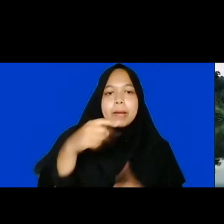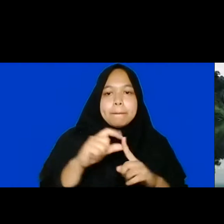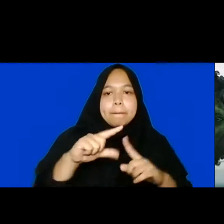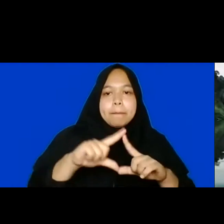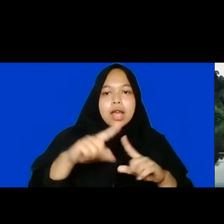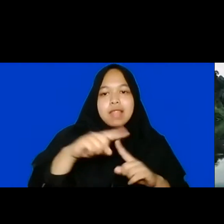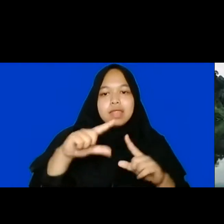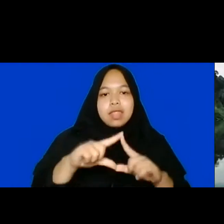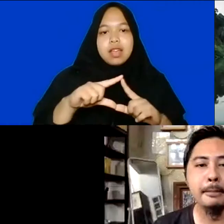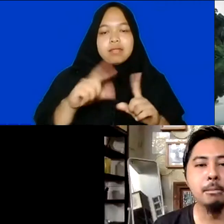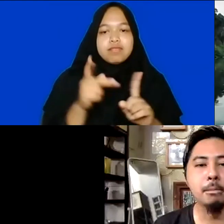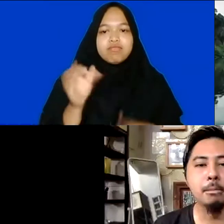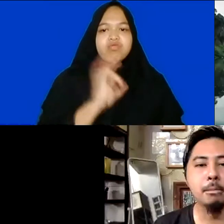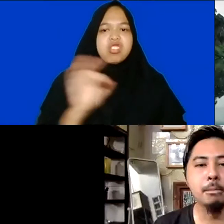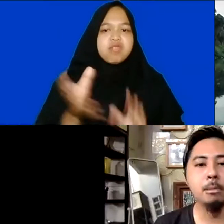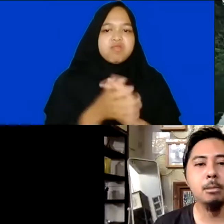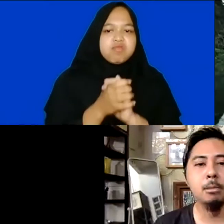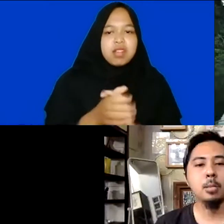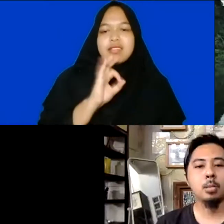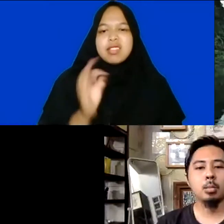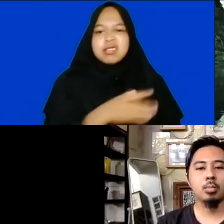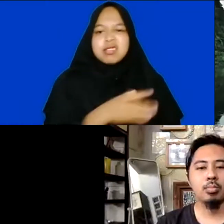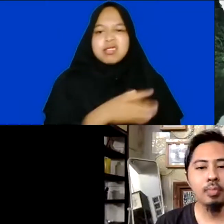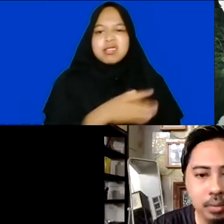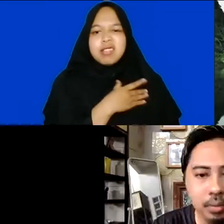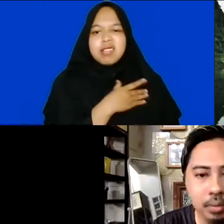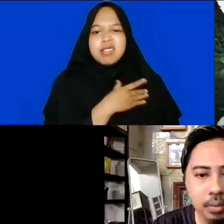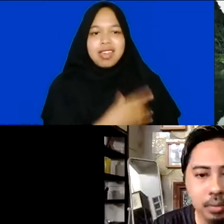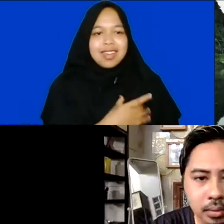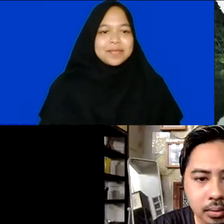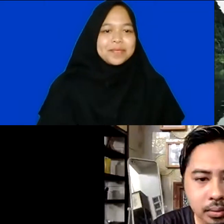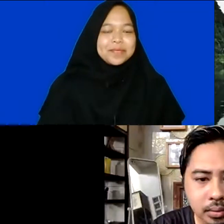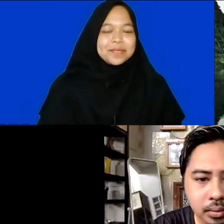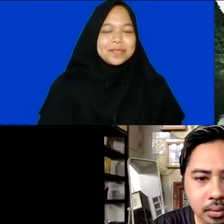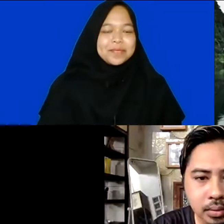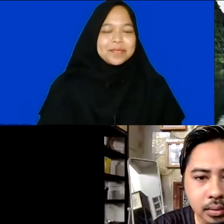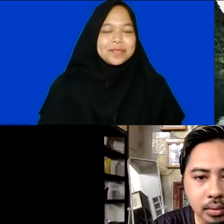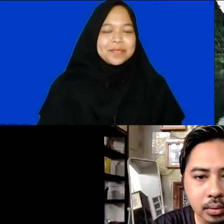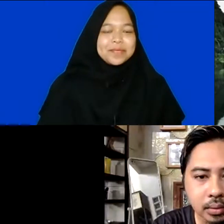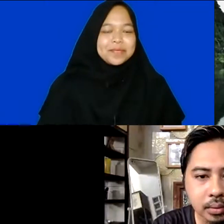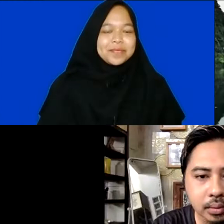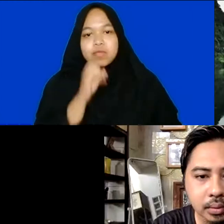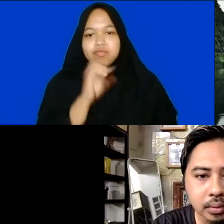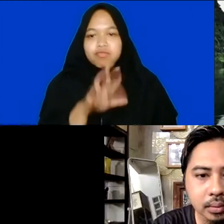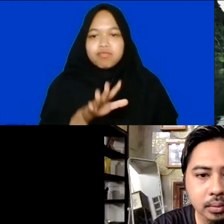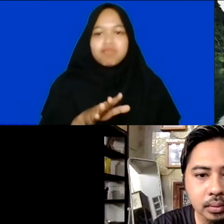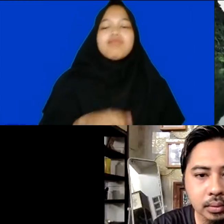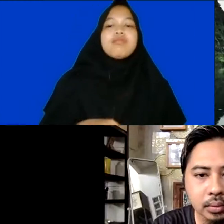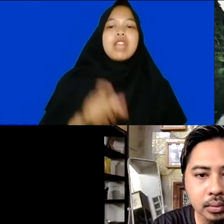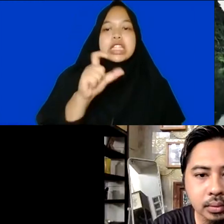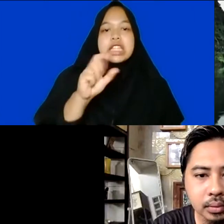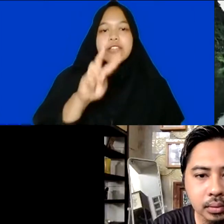moderator akan menyampaikan beberapa ciri singkat terkait Mas Raimonta terlebih dahulu.